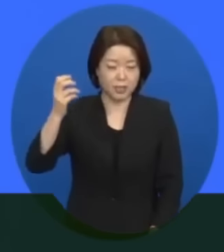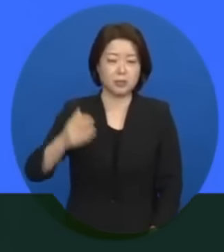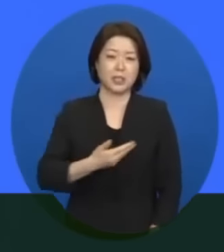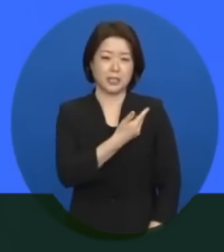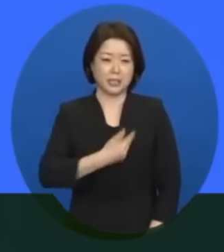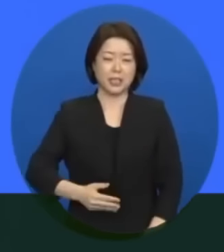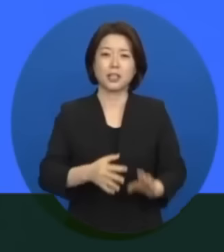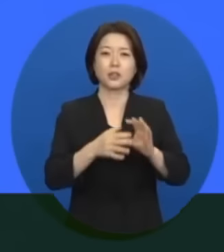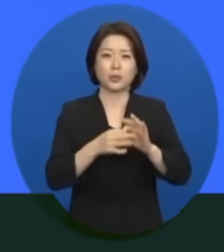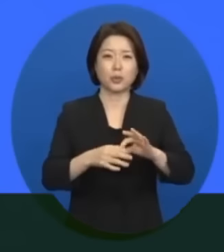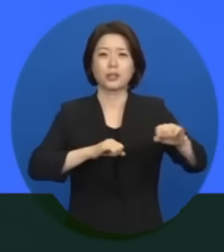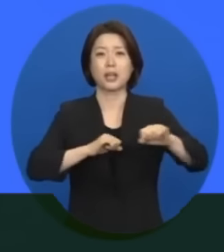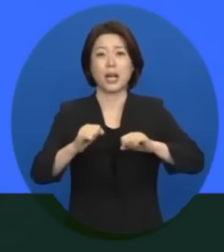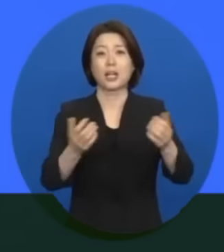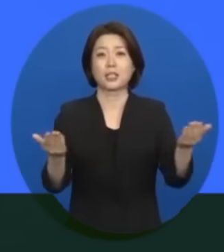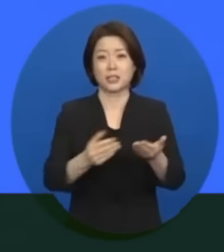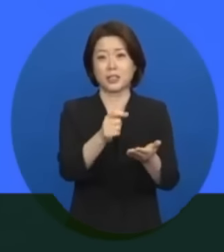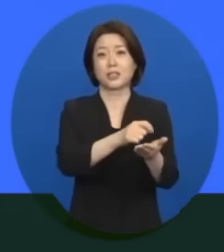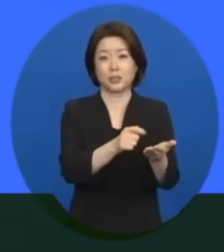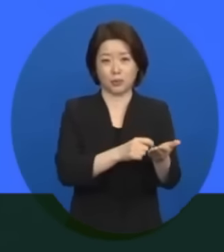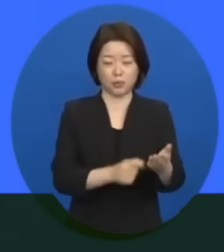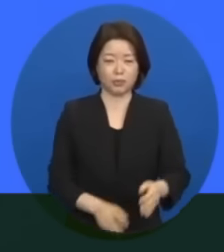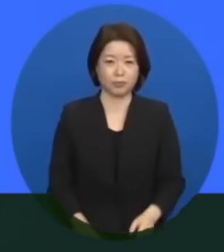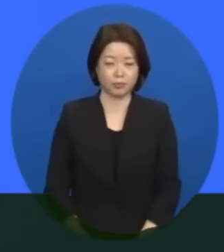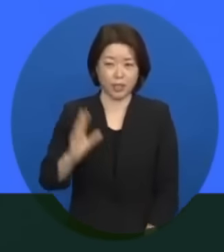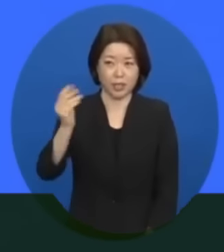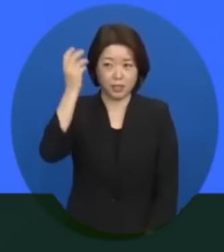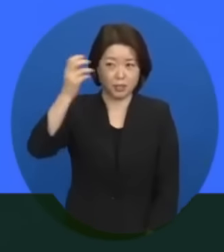때문에 그렇습니다 성은